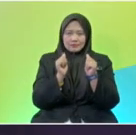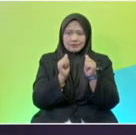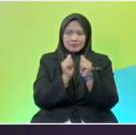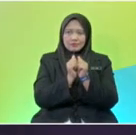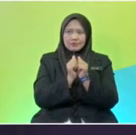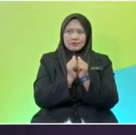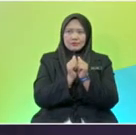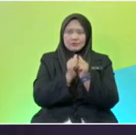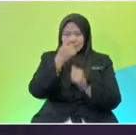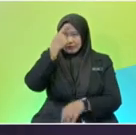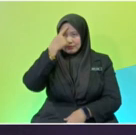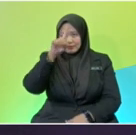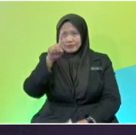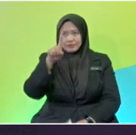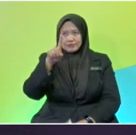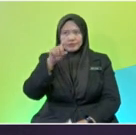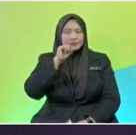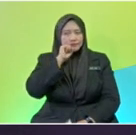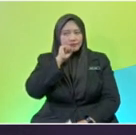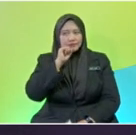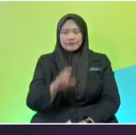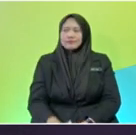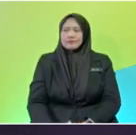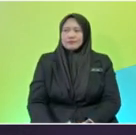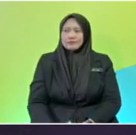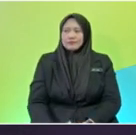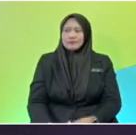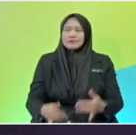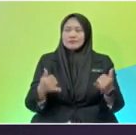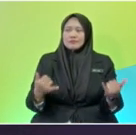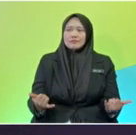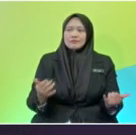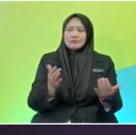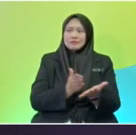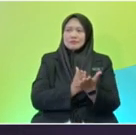Baiklah jadi kita teruskan dengan contoh yang berikutnya contoh